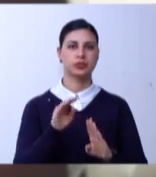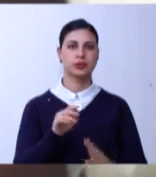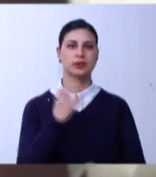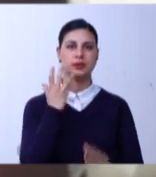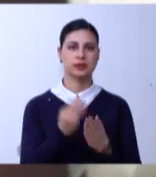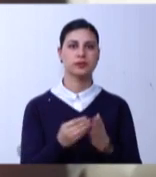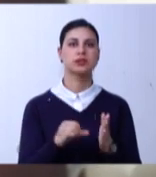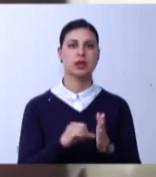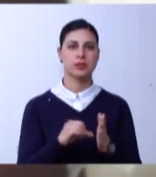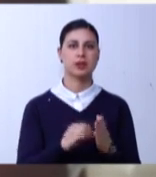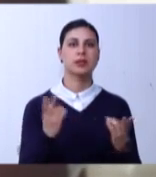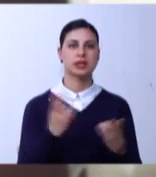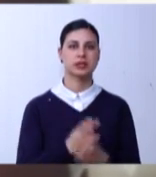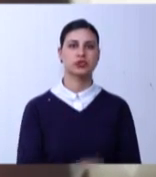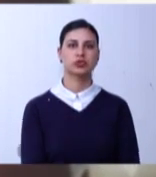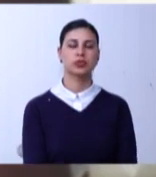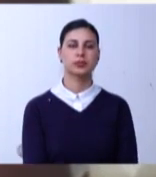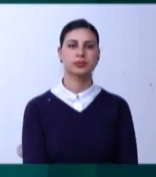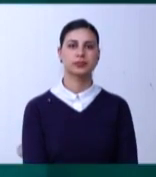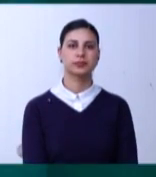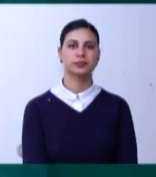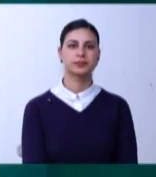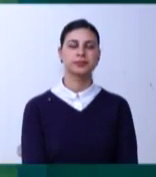სპეციალისტის დახმარება გასაჭიროებათ.